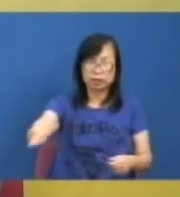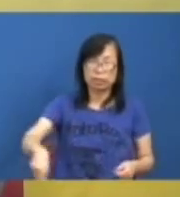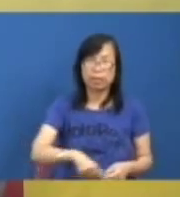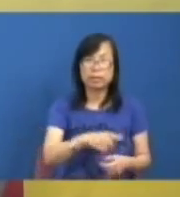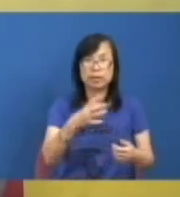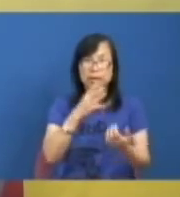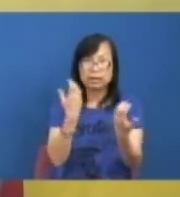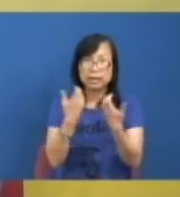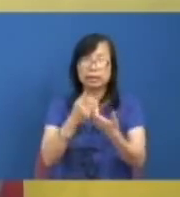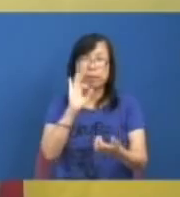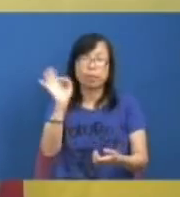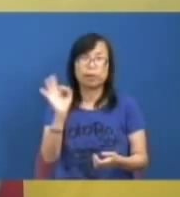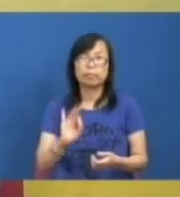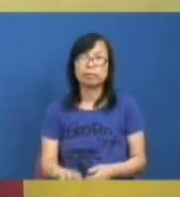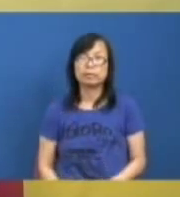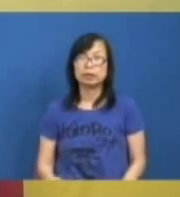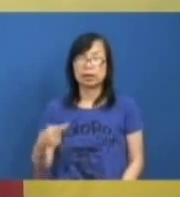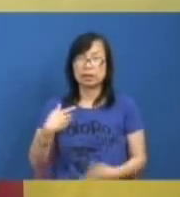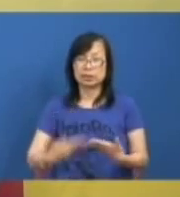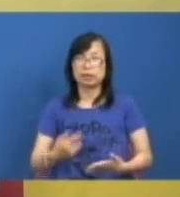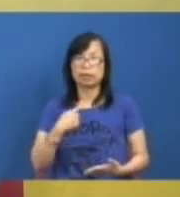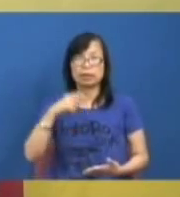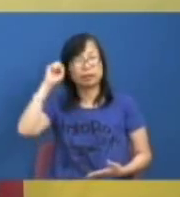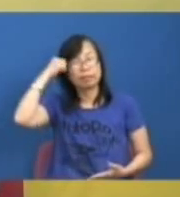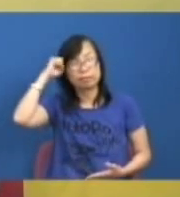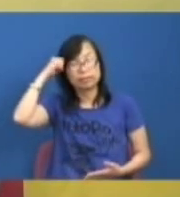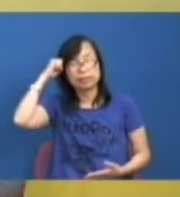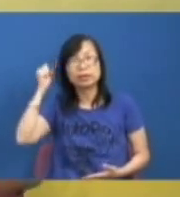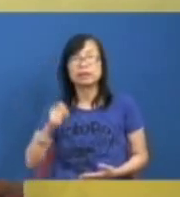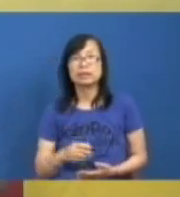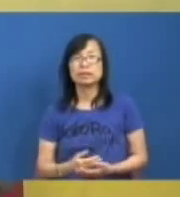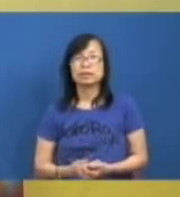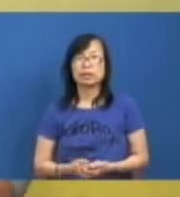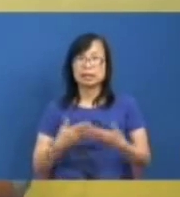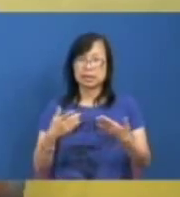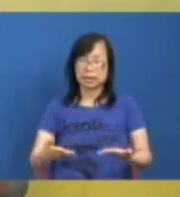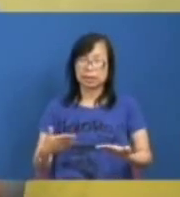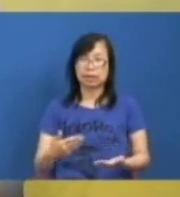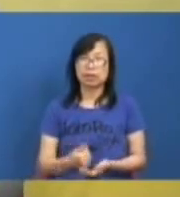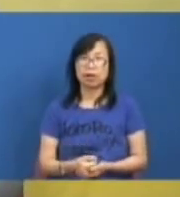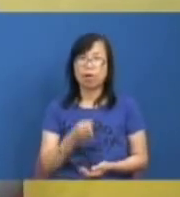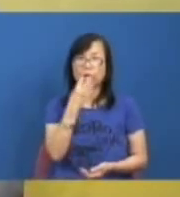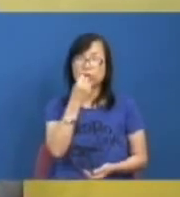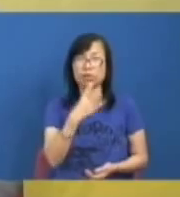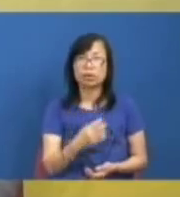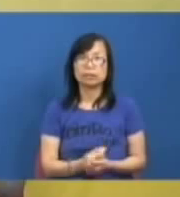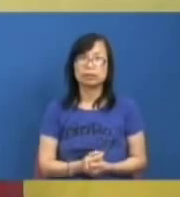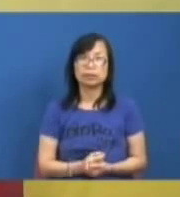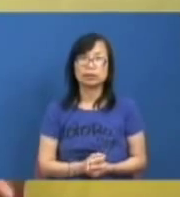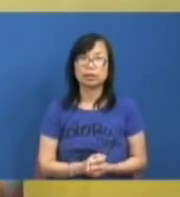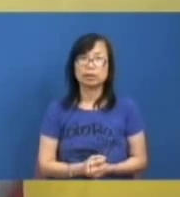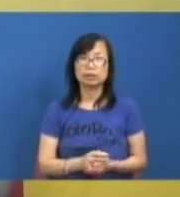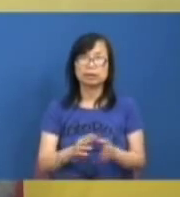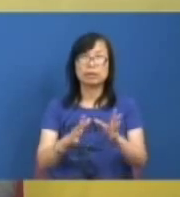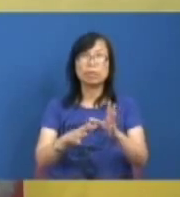都喺度咧。都反思過咧，其實而家時下我哋香港好多摩天